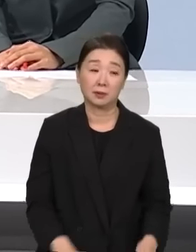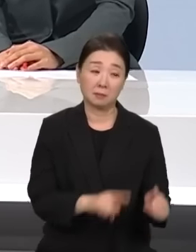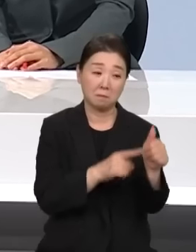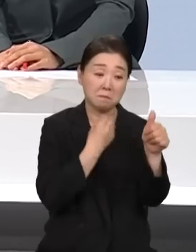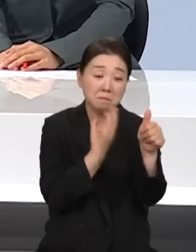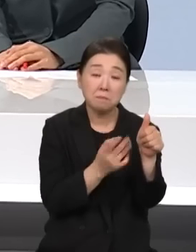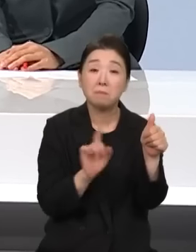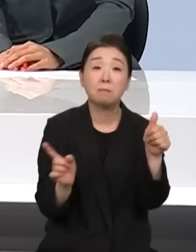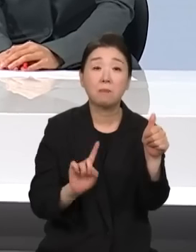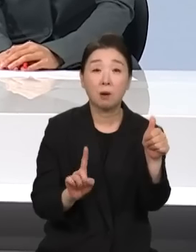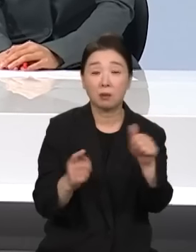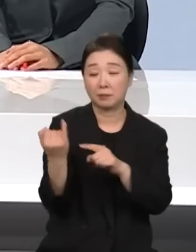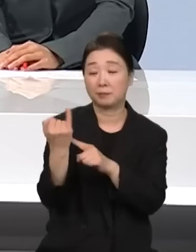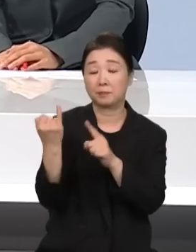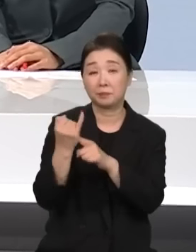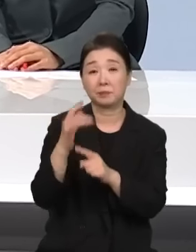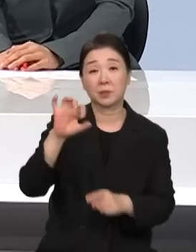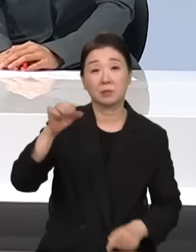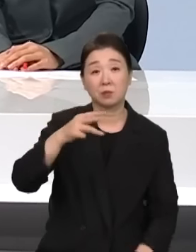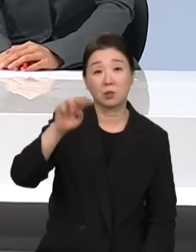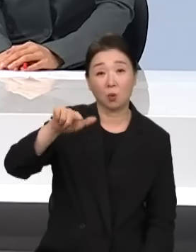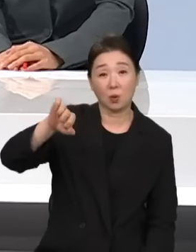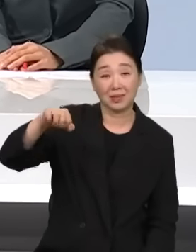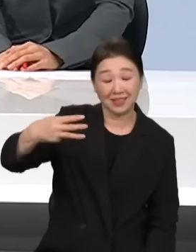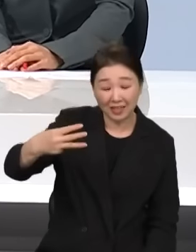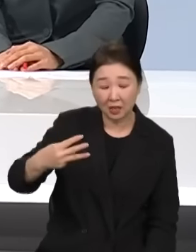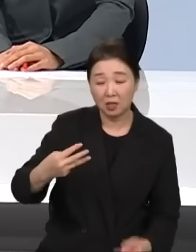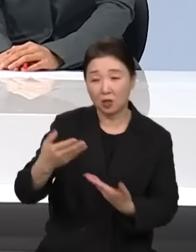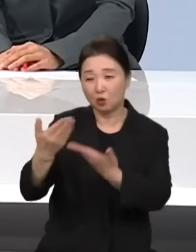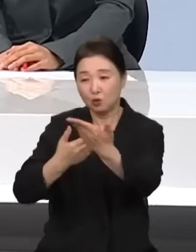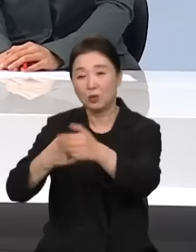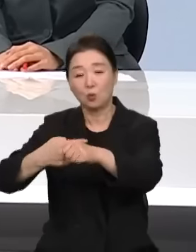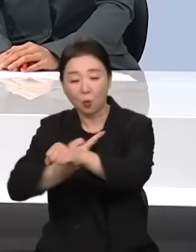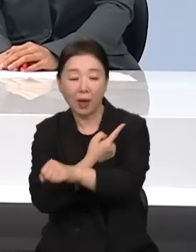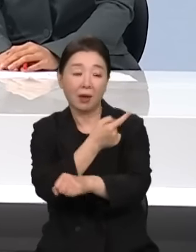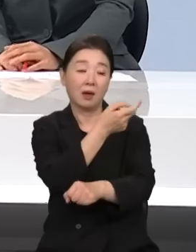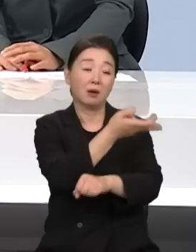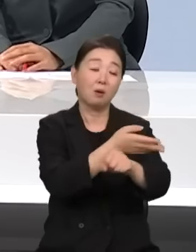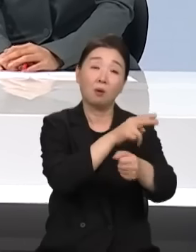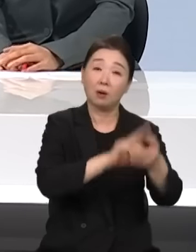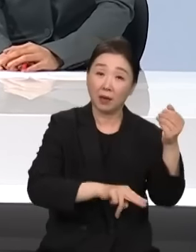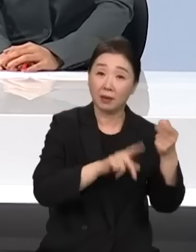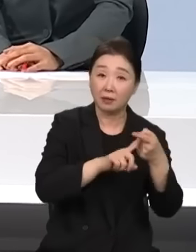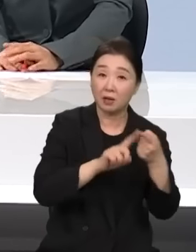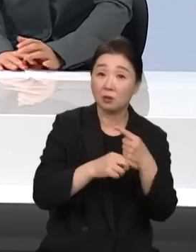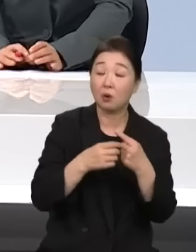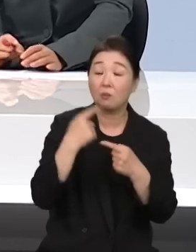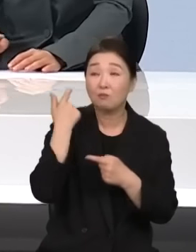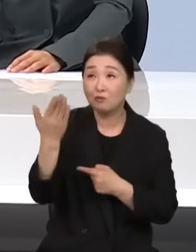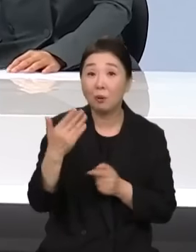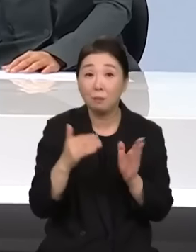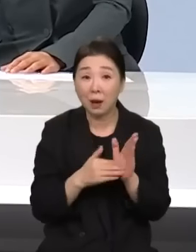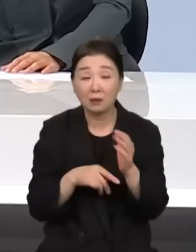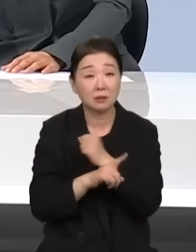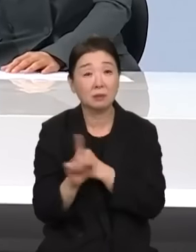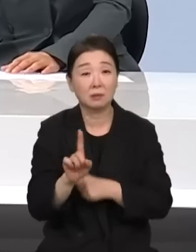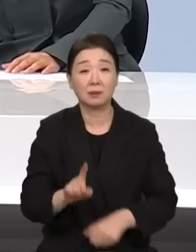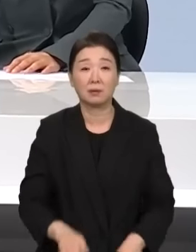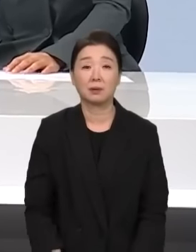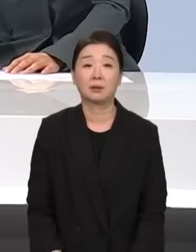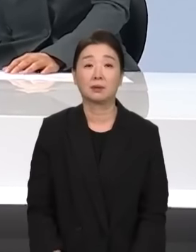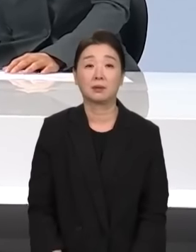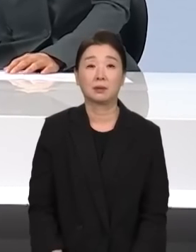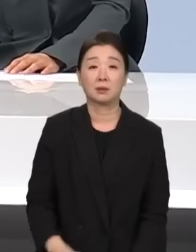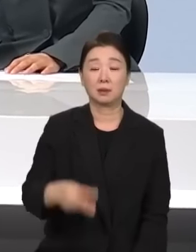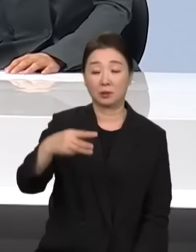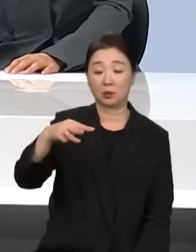따르면 김건희 여사가 블록들 거래에 대해 반복적으로 물었다는 거잖아요 그 거래가 어떤 의미가 있는 건지도 짚어보죠네